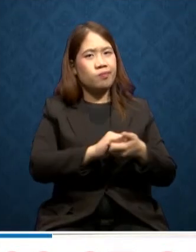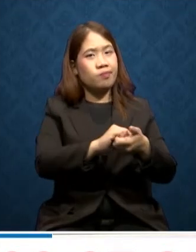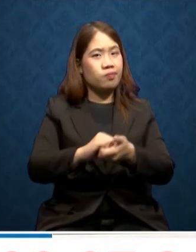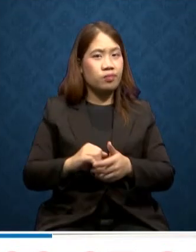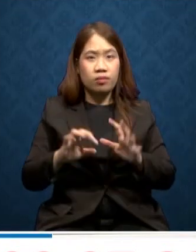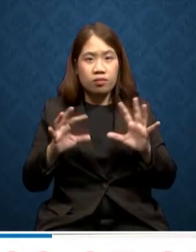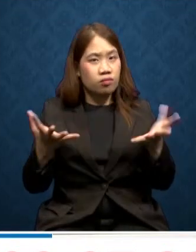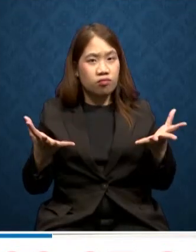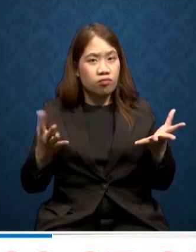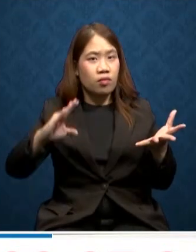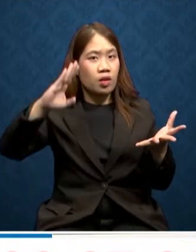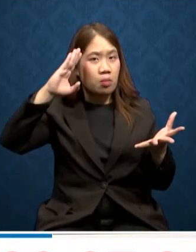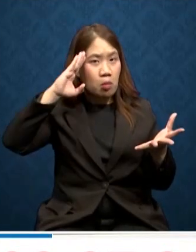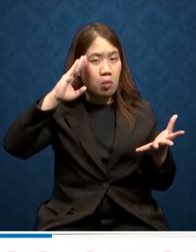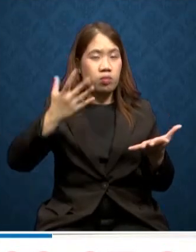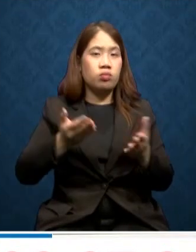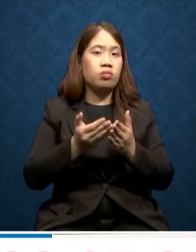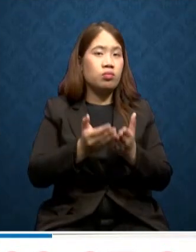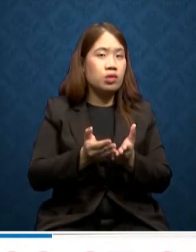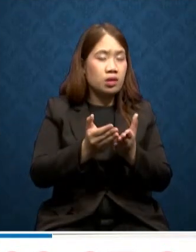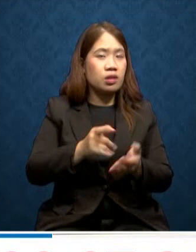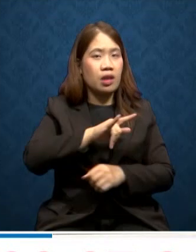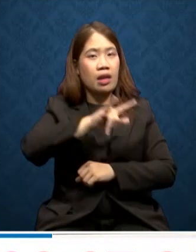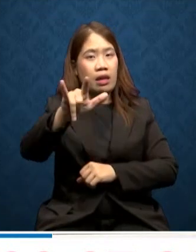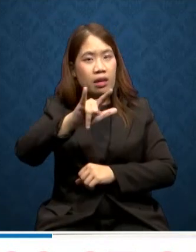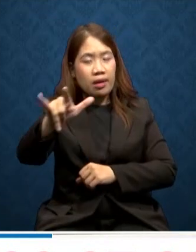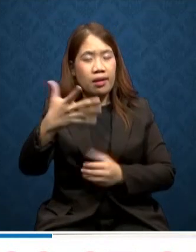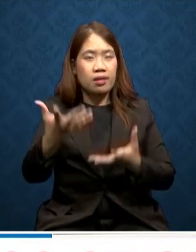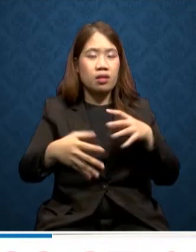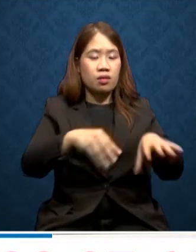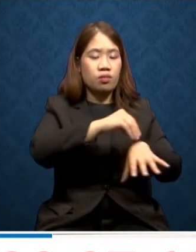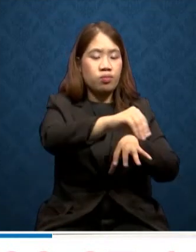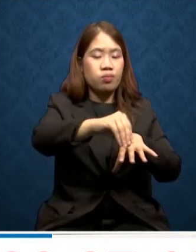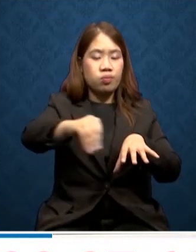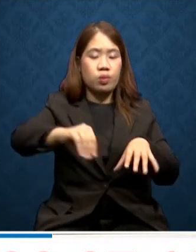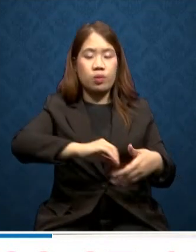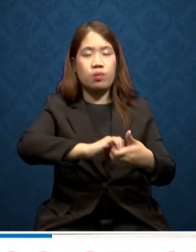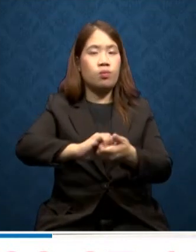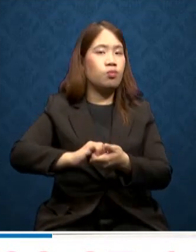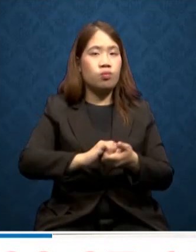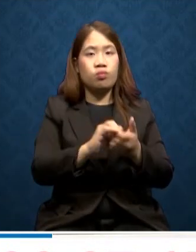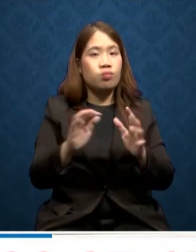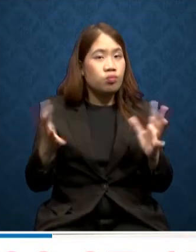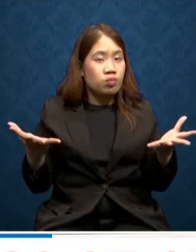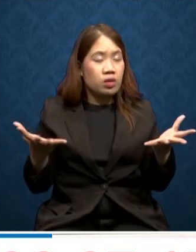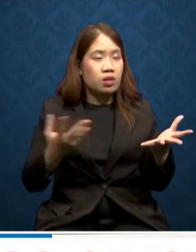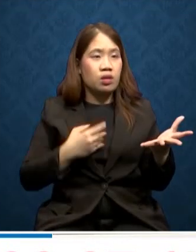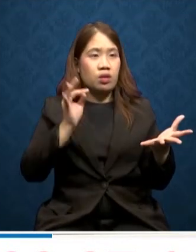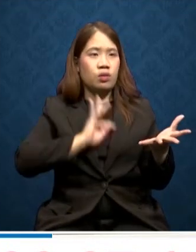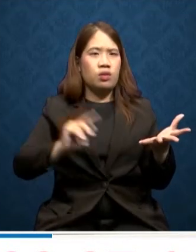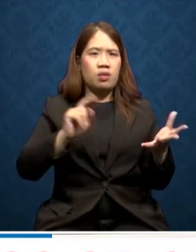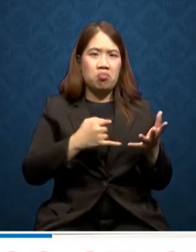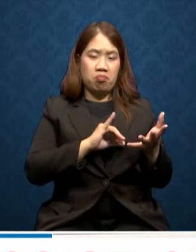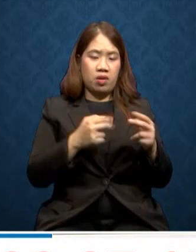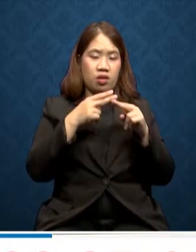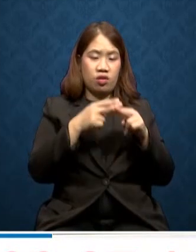ทั้งบกเรืออากาศแล้วก็กลาโหมตลอดจนหน่วยงานอื่นๆนะครับก็ท่านอาจจะบูรณาการเฉพาะส่ว